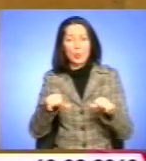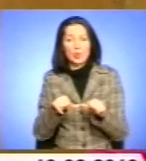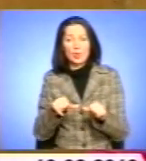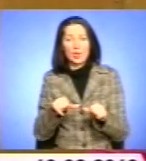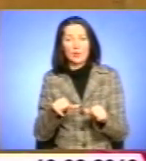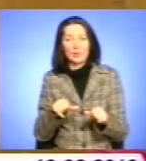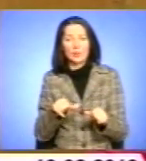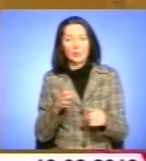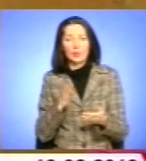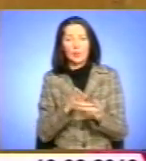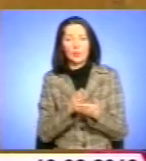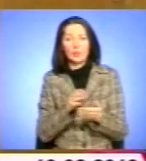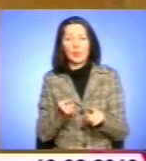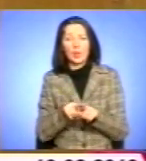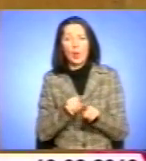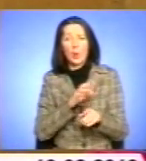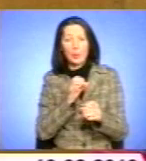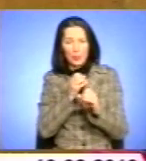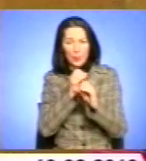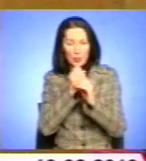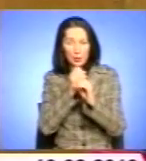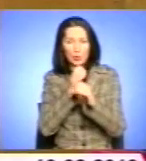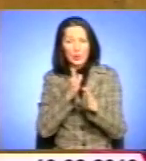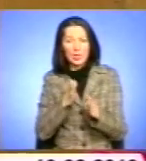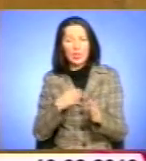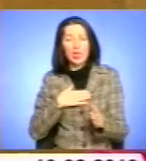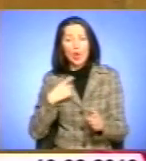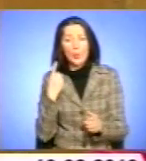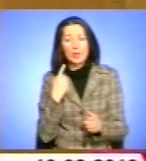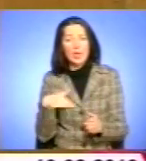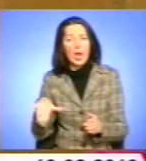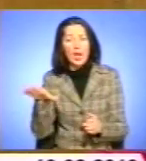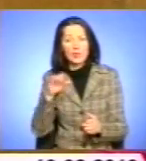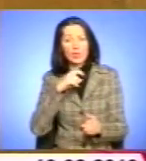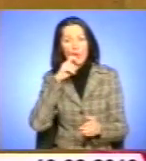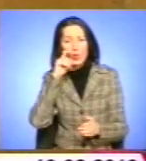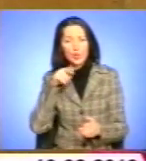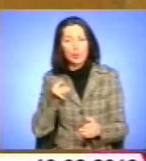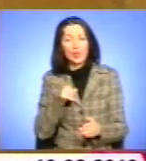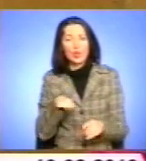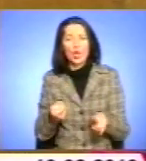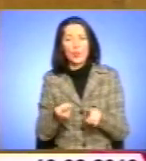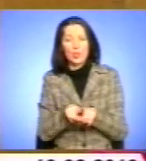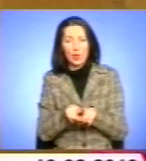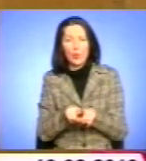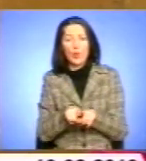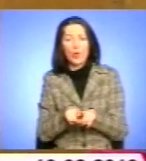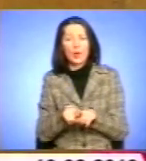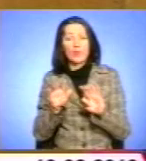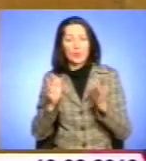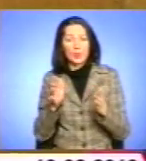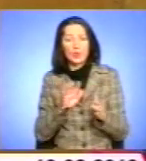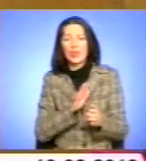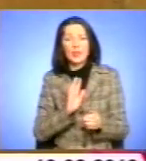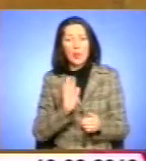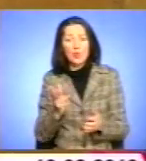під мікроскопом не тільки нашої області, міста, а йде цілої України. Тому що такого прецедента не